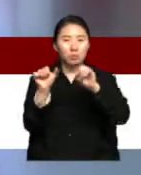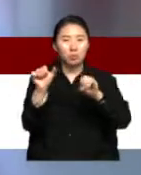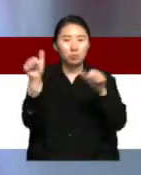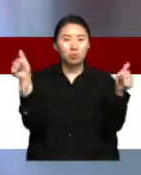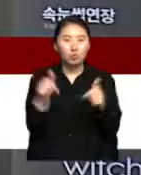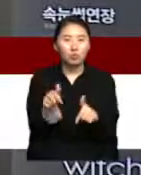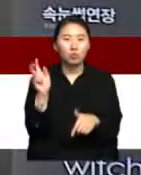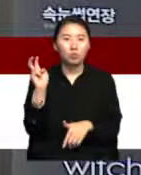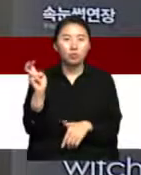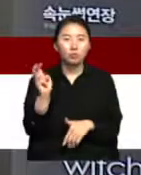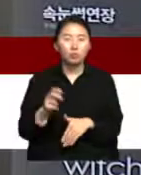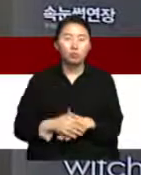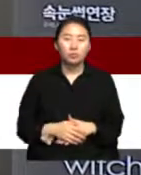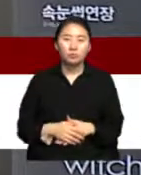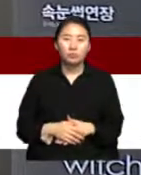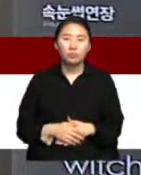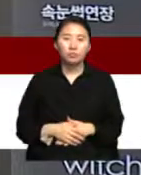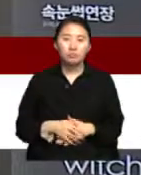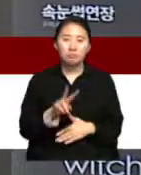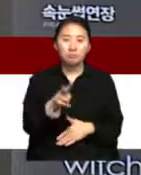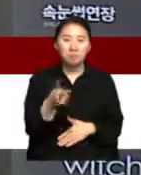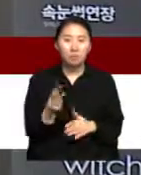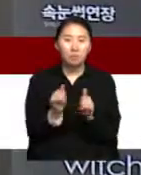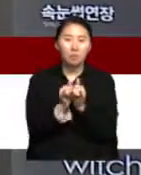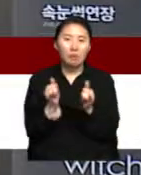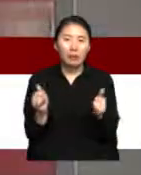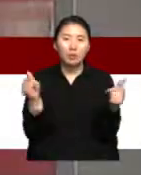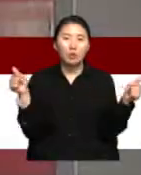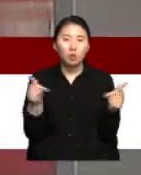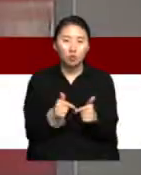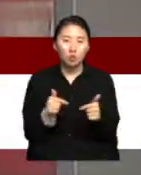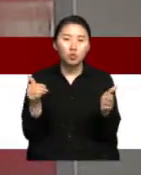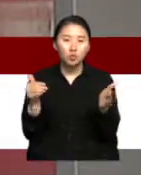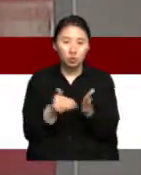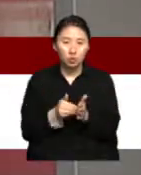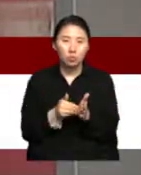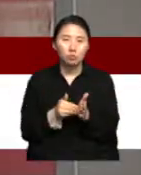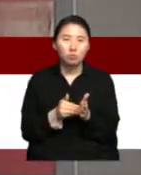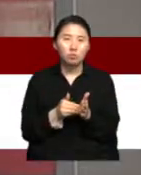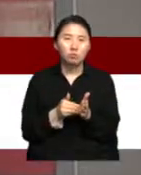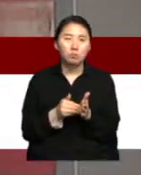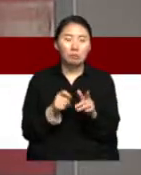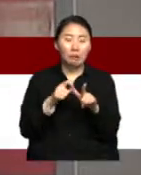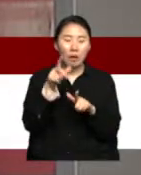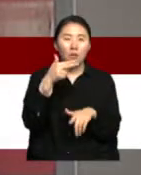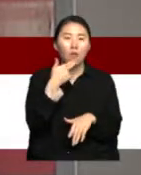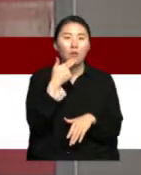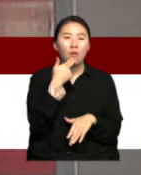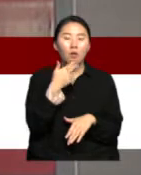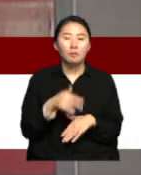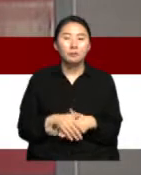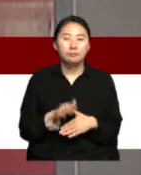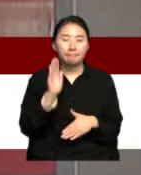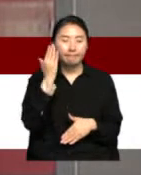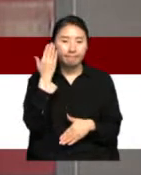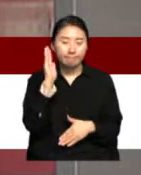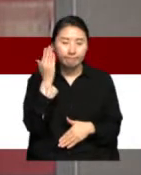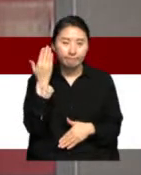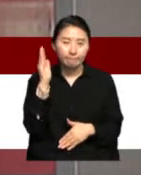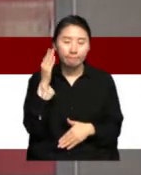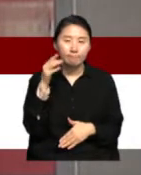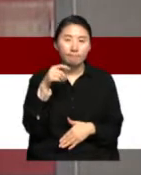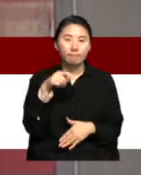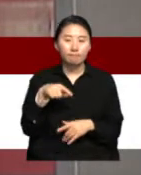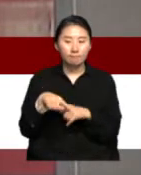줄었을 거예요. 위안을 교환하는 사람들이 현저하게 뭐 줄었다든지 그런 거의 없죠. 요즘은 뭐